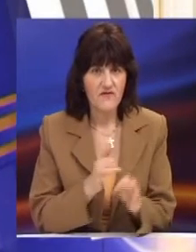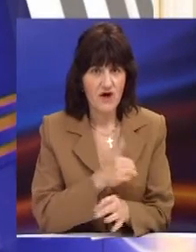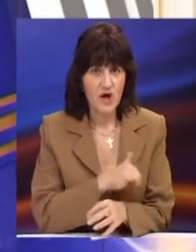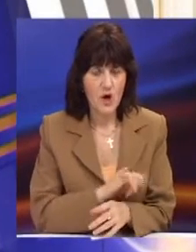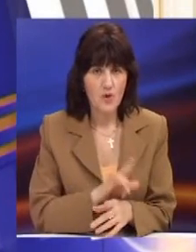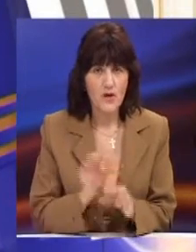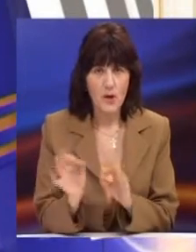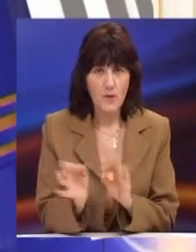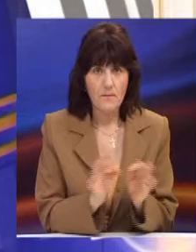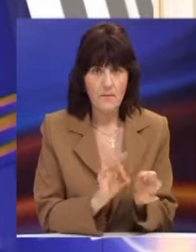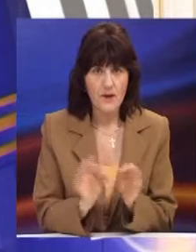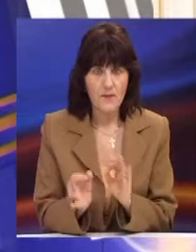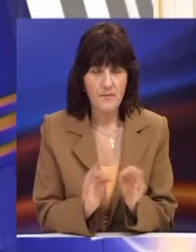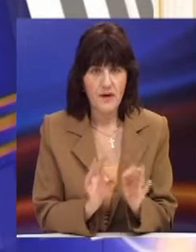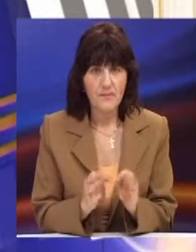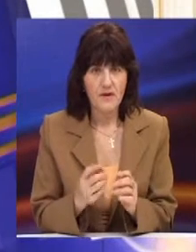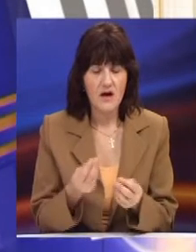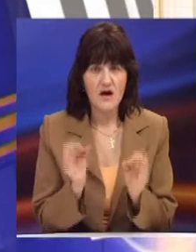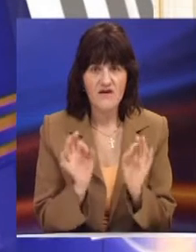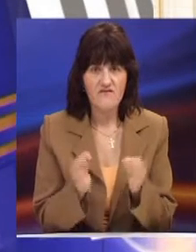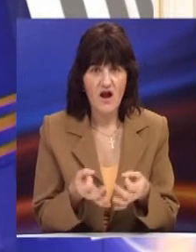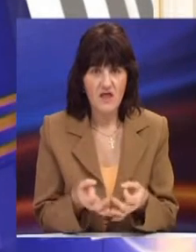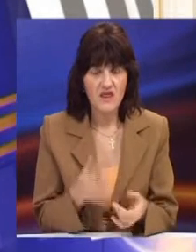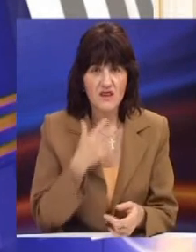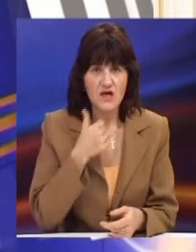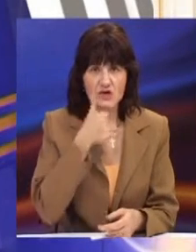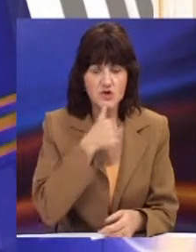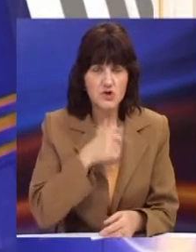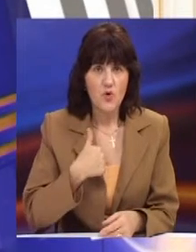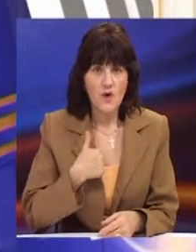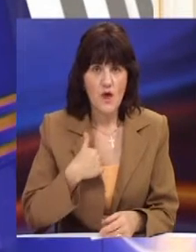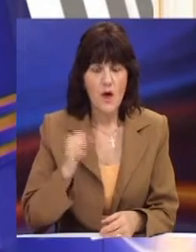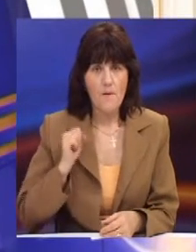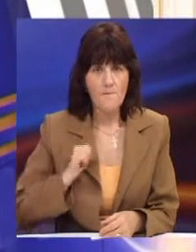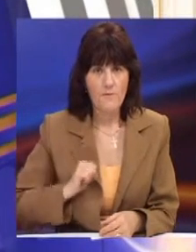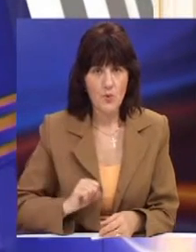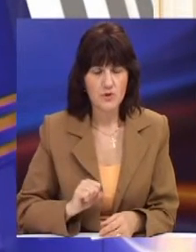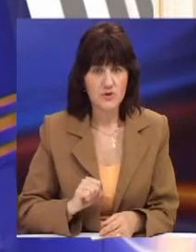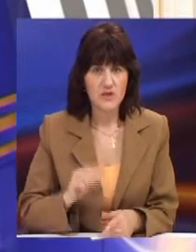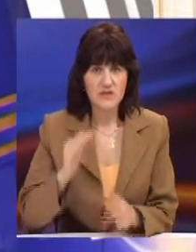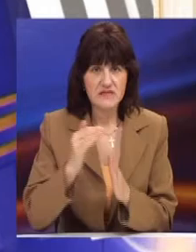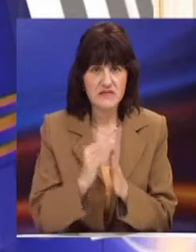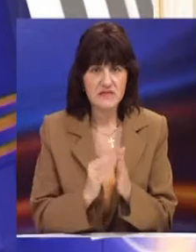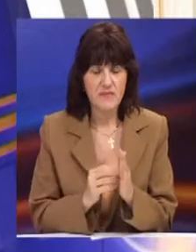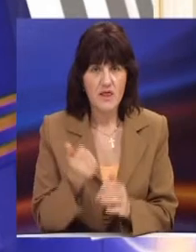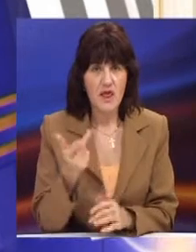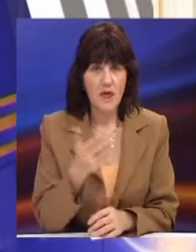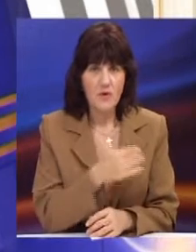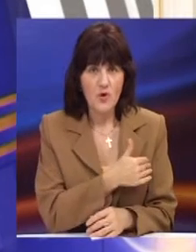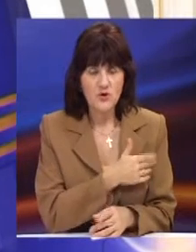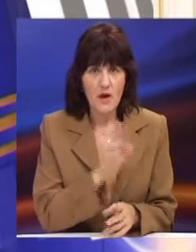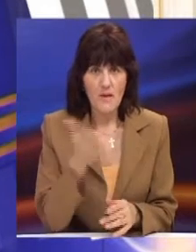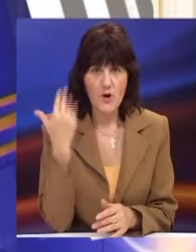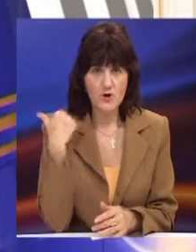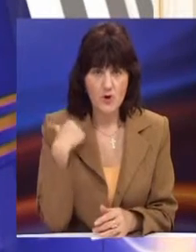svake godine priprema na ovom planu temeljna i kvalitetna, ali ono što nas muči i ove godine jeste smanjeni broj đaka u odnosu